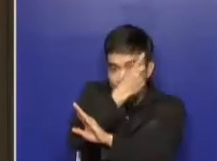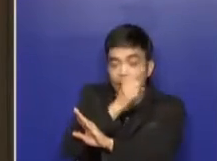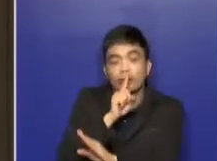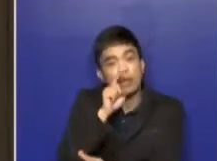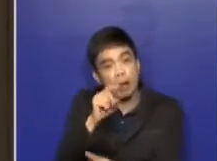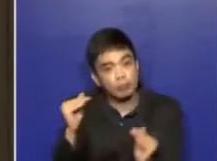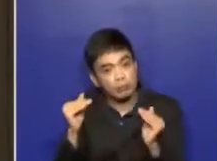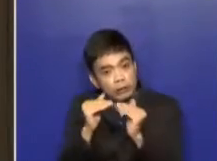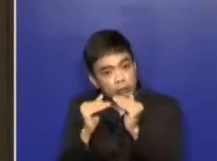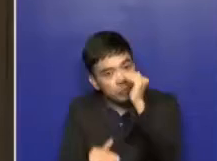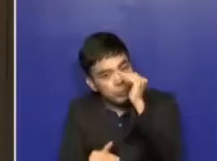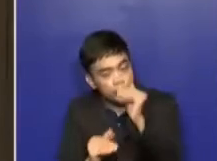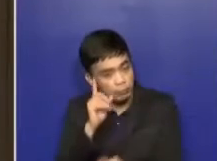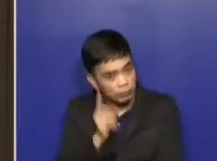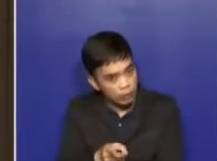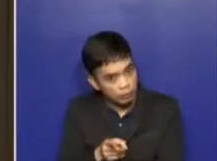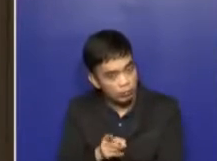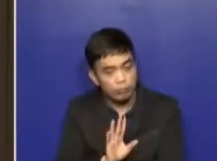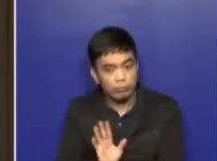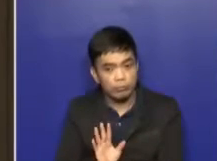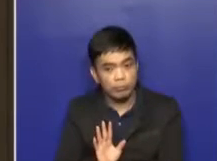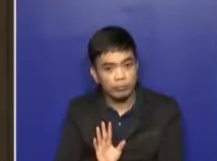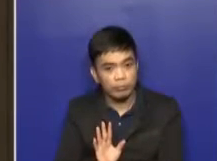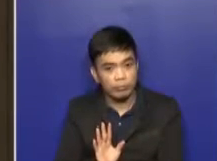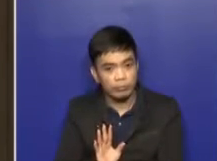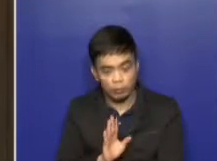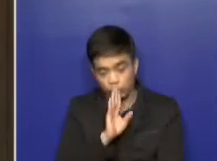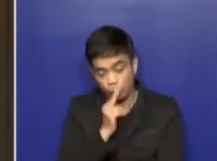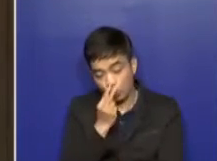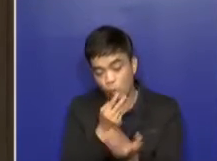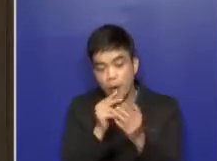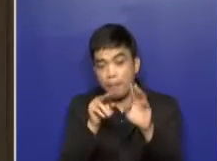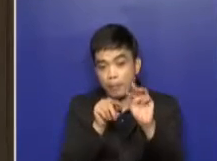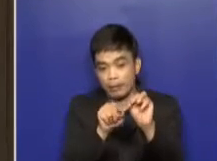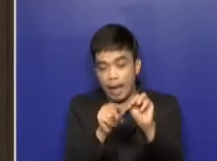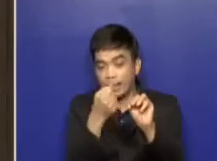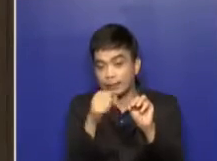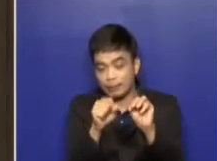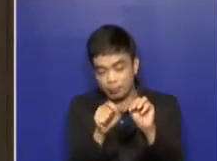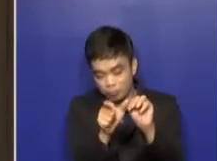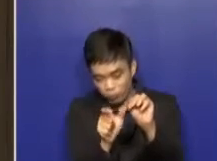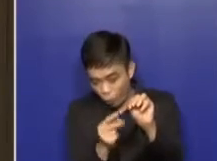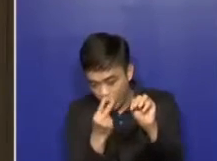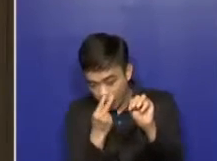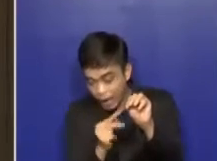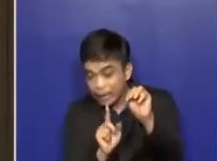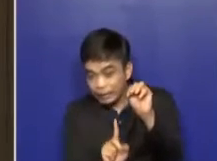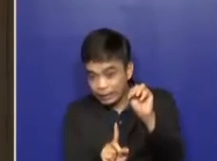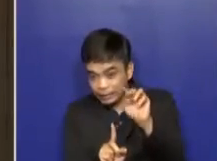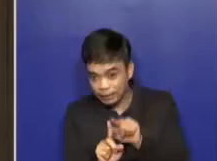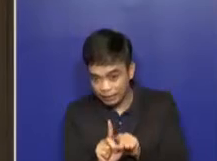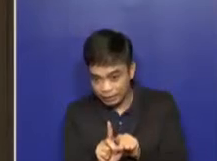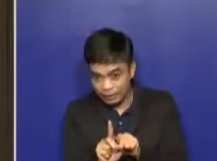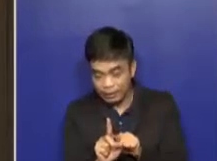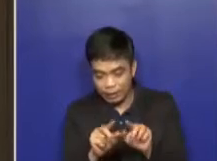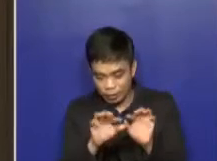ไม่เพราะว่าถ้าดูมาตรา10วรรค1นะครับท่านเป็นผู้กำหนดระยะเวลาที่ยื่นอยู่แล้ว